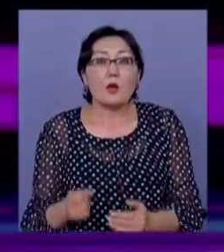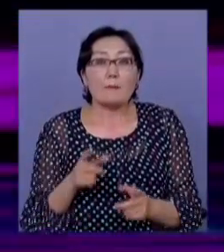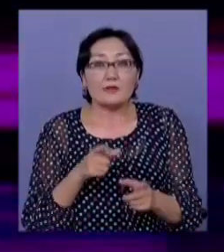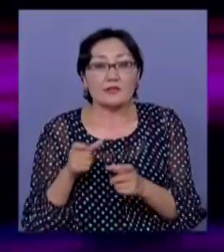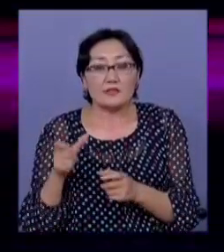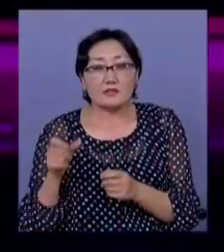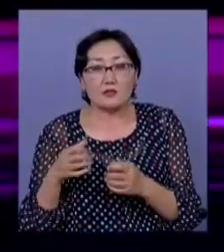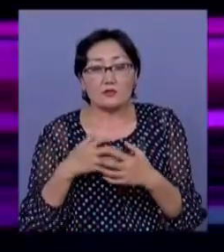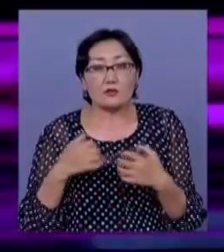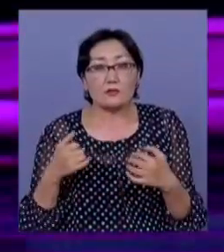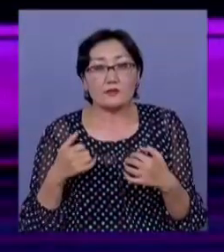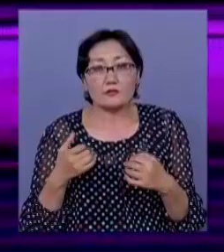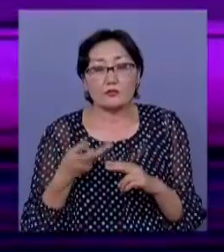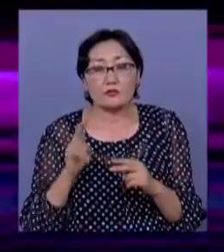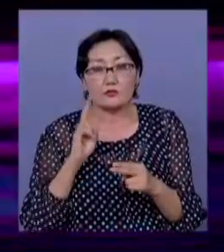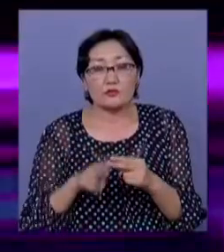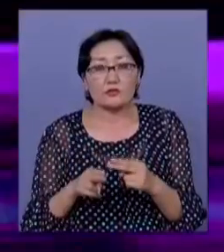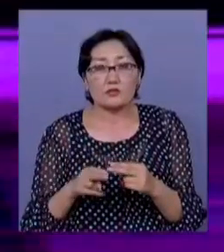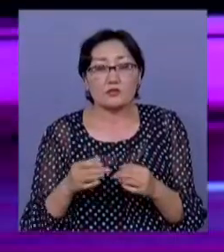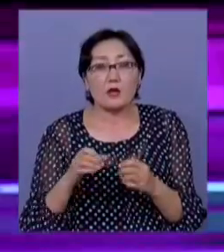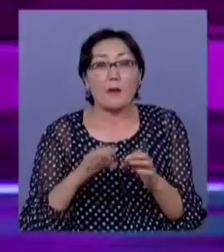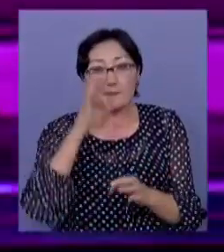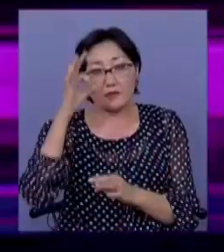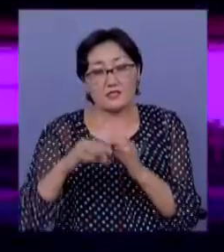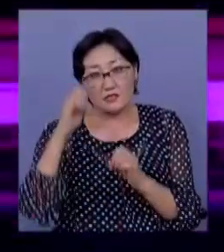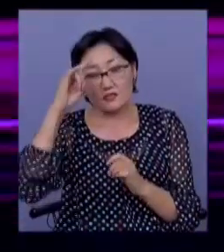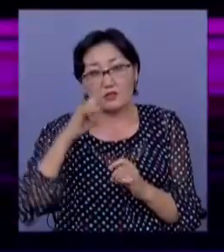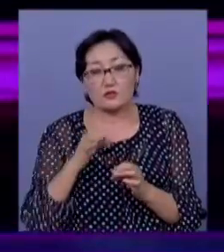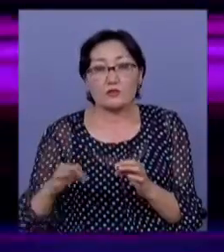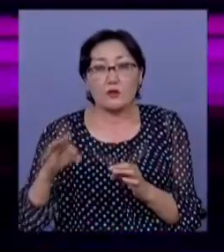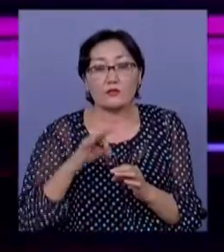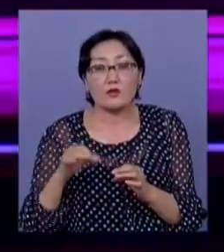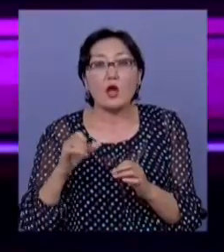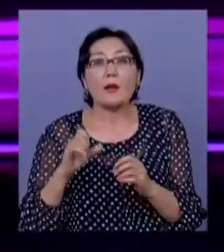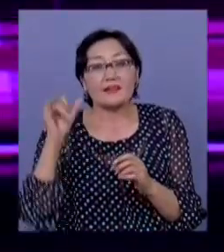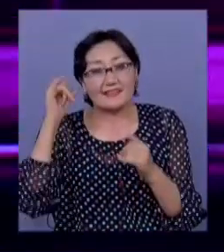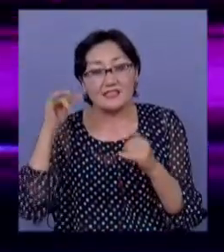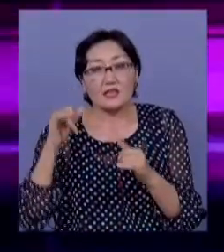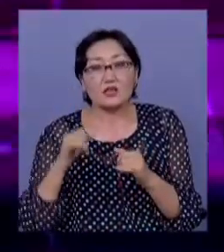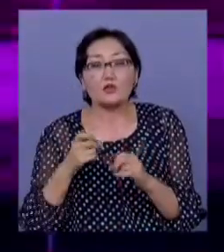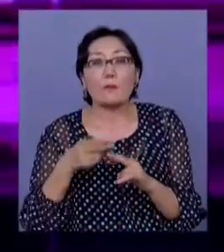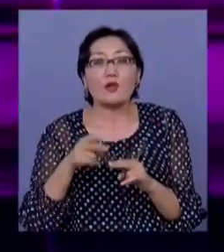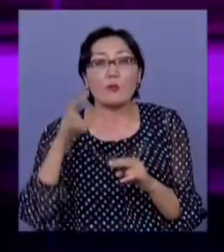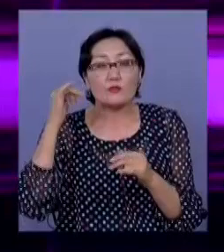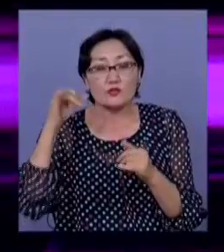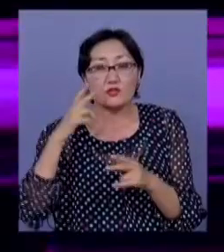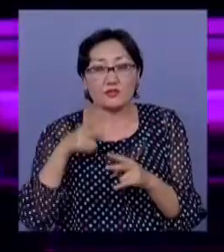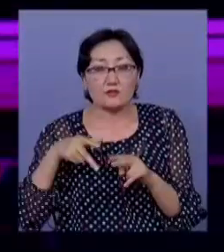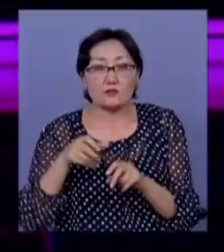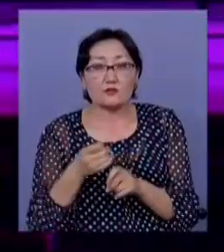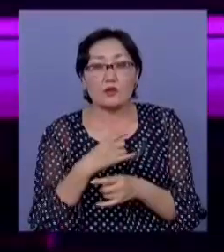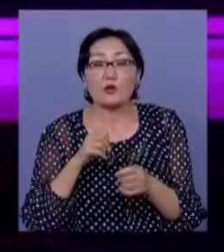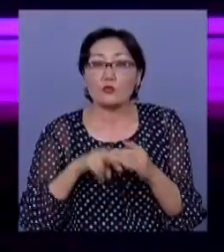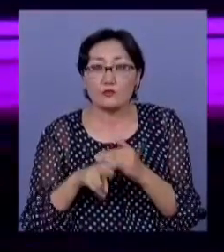Браконьерлер бассыздығын доғарар емес. Енді Батыс Қазақстан облысында киелі жануар киікті аулап, мүйізін кескендер қашпақ